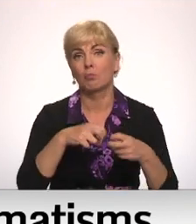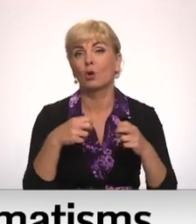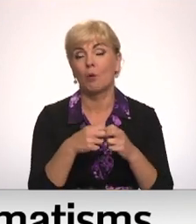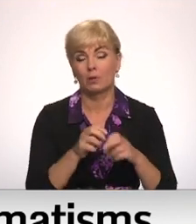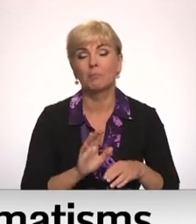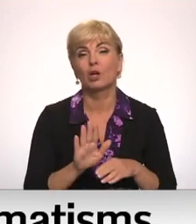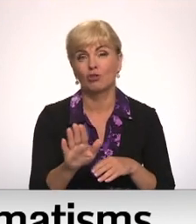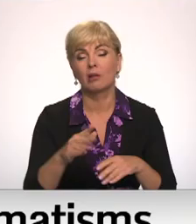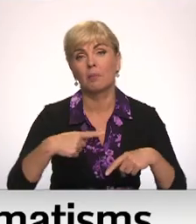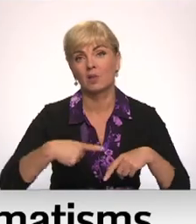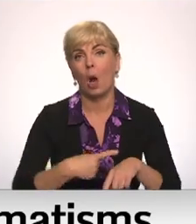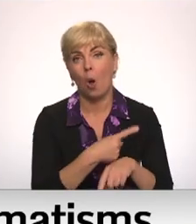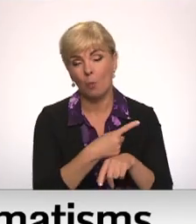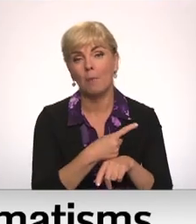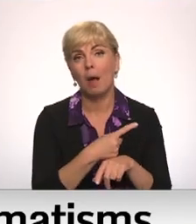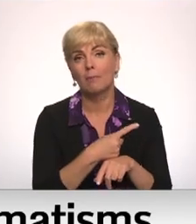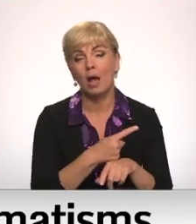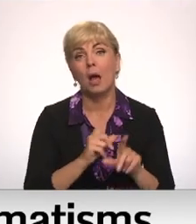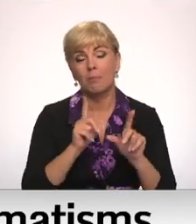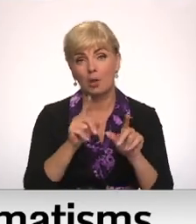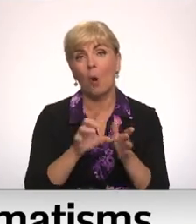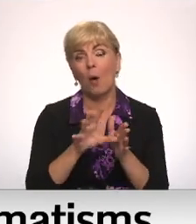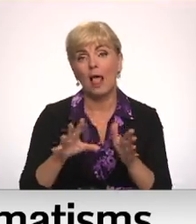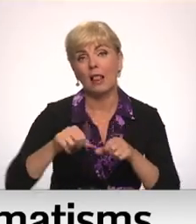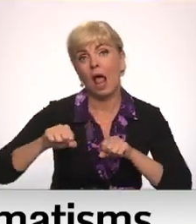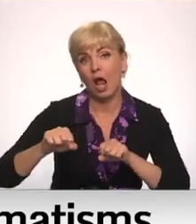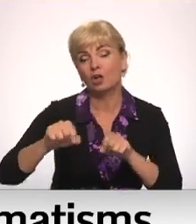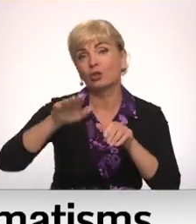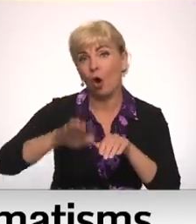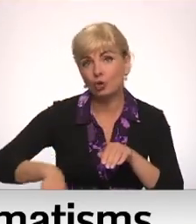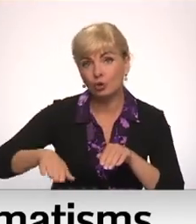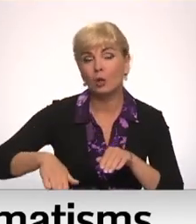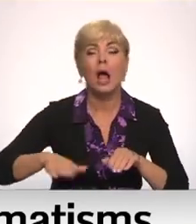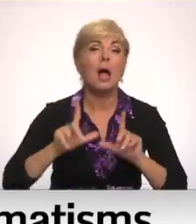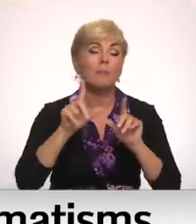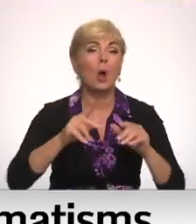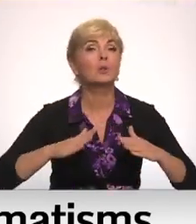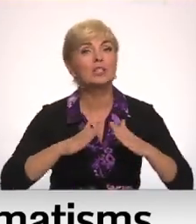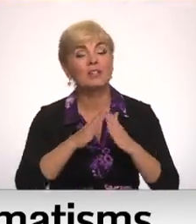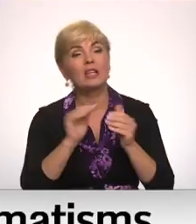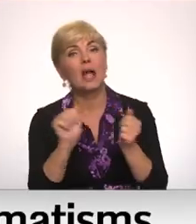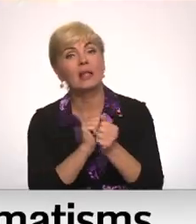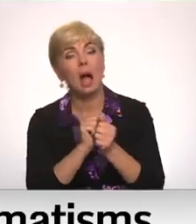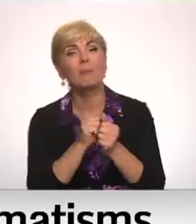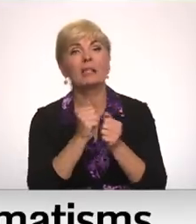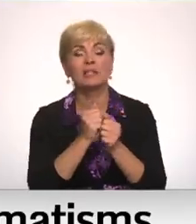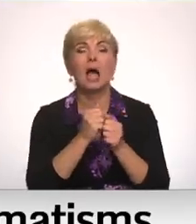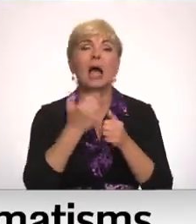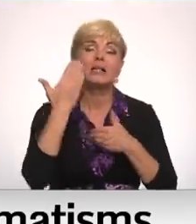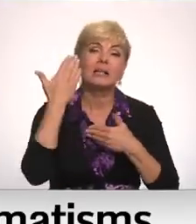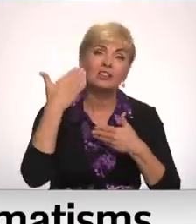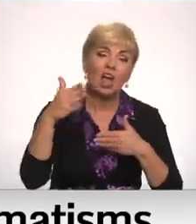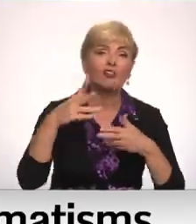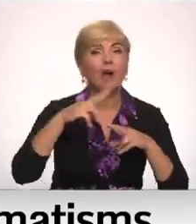šādām traumām, kas gūtas, braucot ar elektroskūteri. Dodoties svinēt svētkus pēc dabas vai nezināmās vietās, mediķi aicina